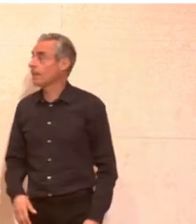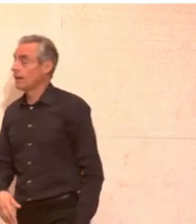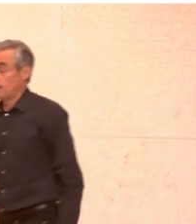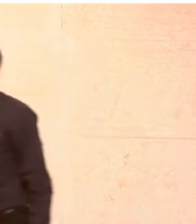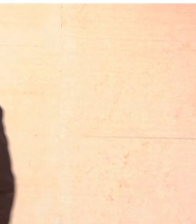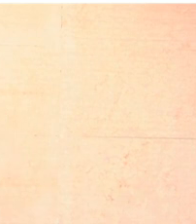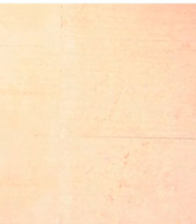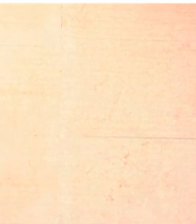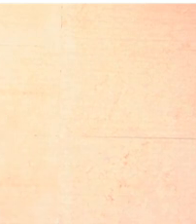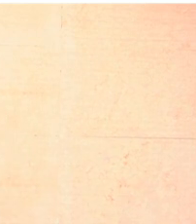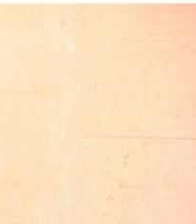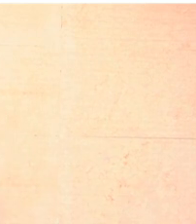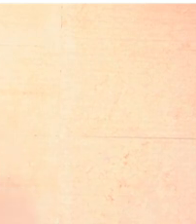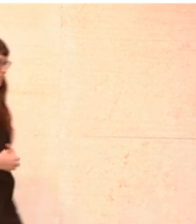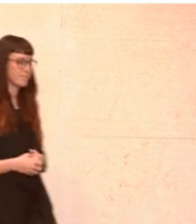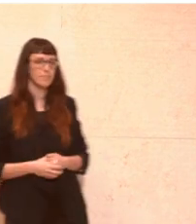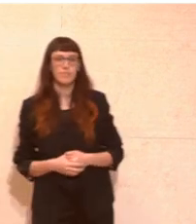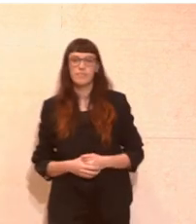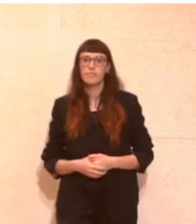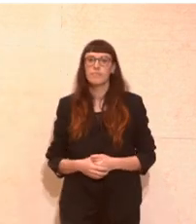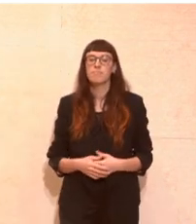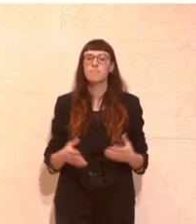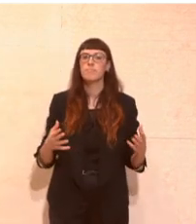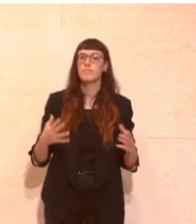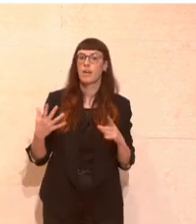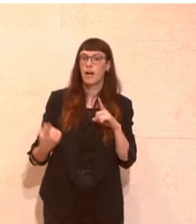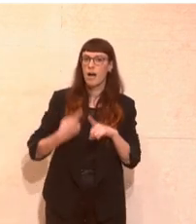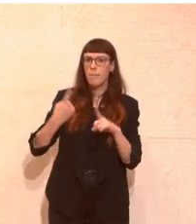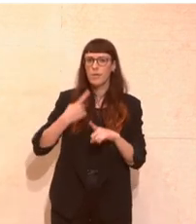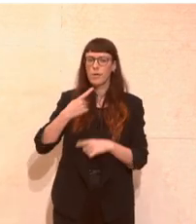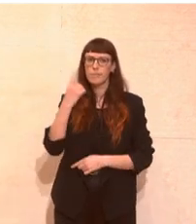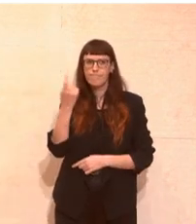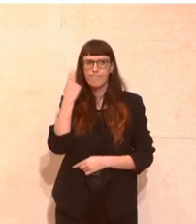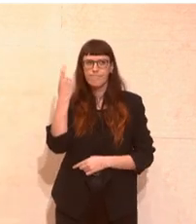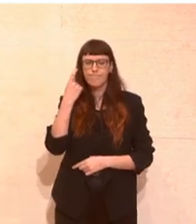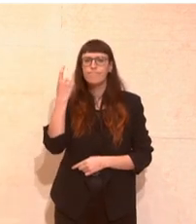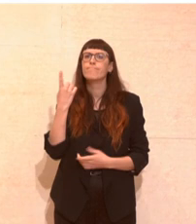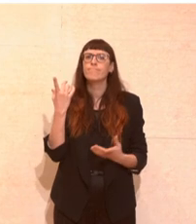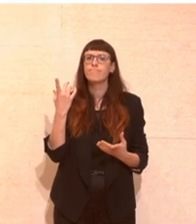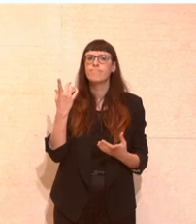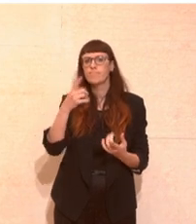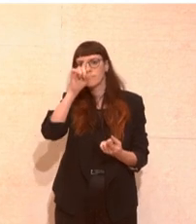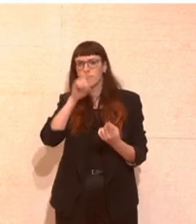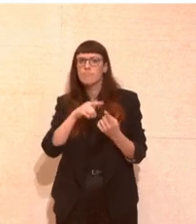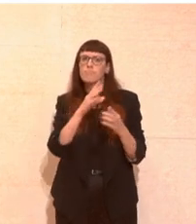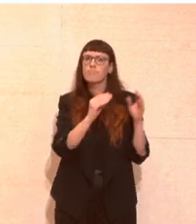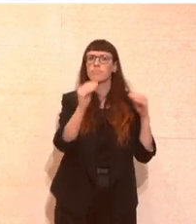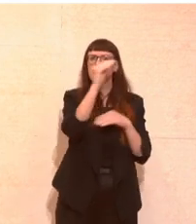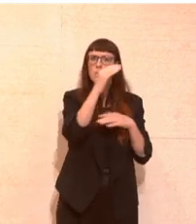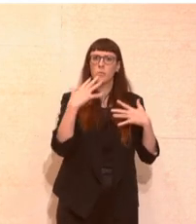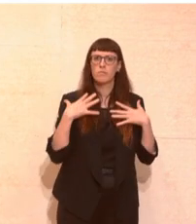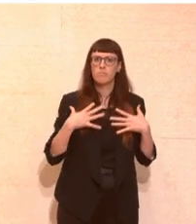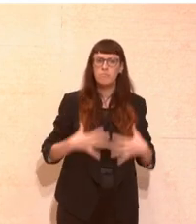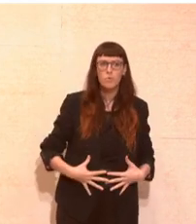Alors, au niveau sociétal, c'est toujours important de se poser cette question parce que les attitudes des adultes par rapport au sommeil vont se